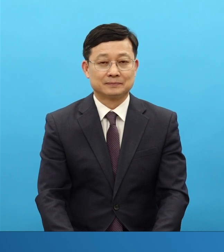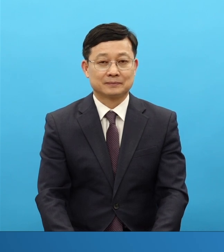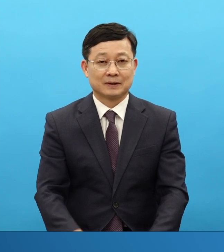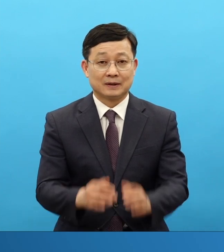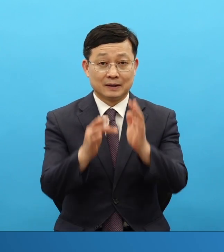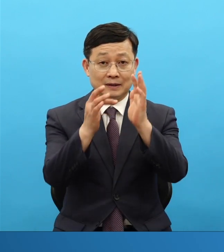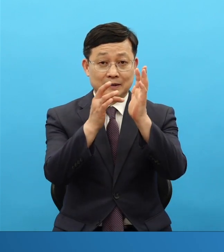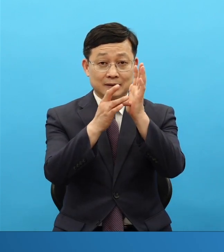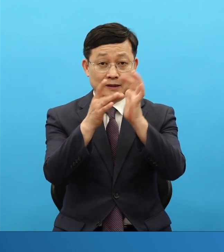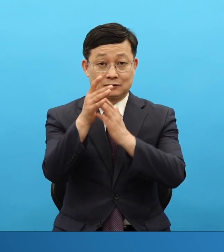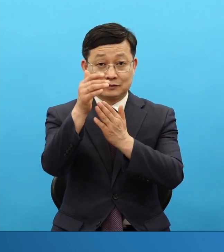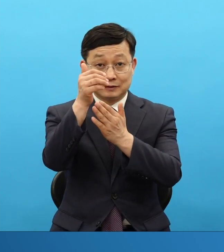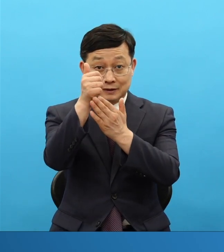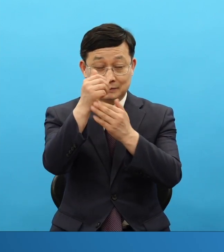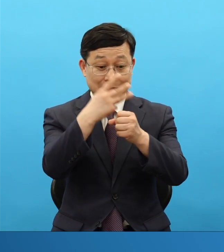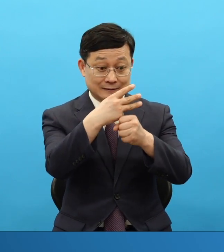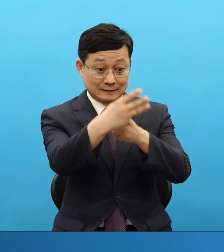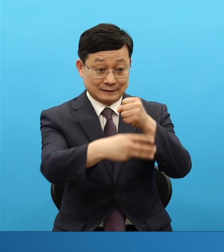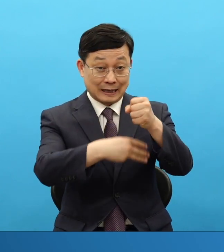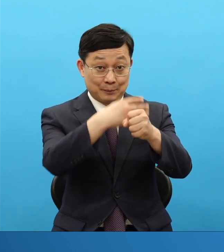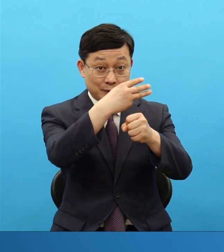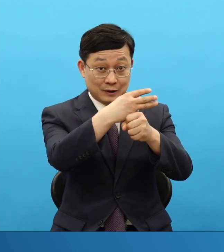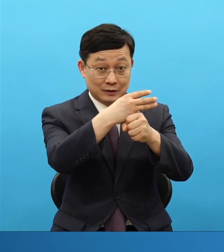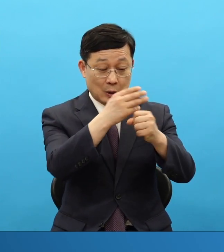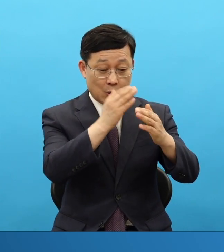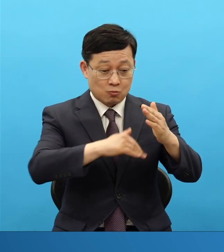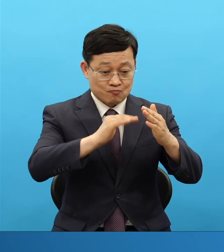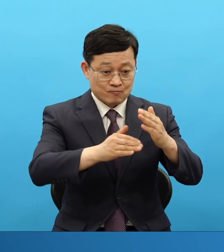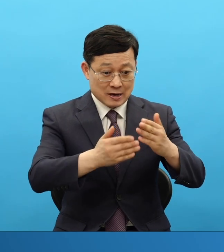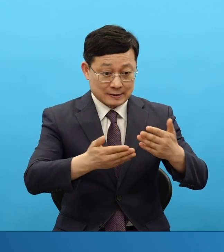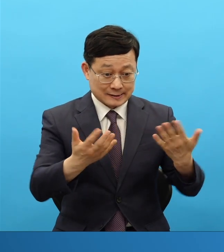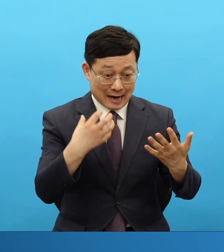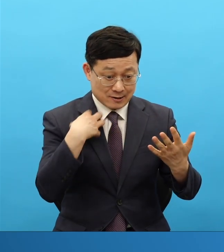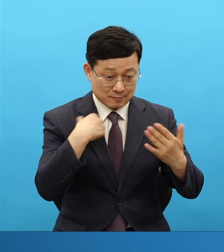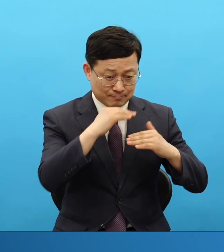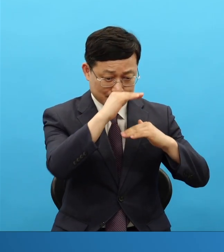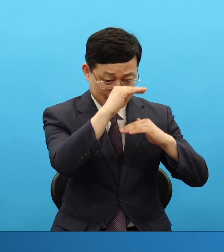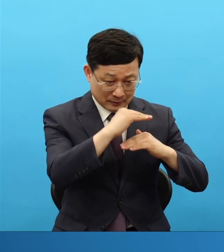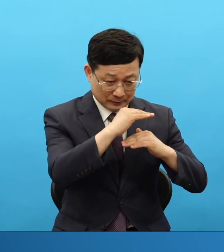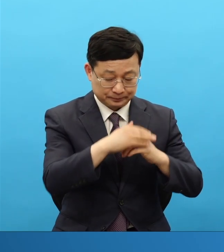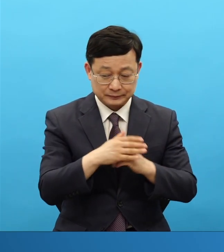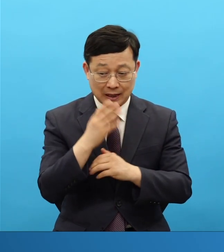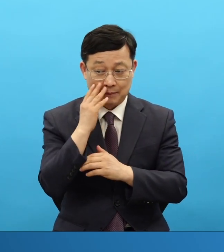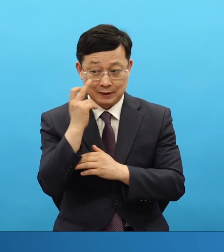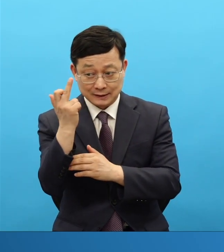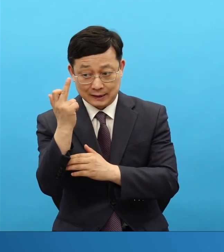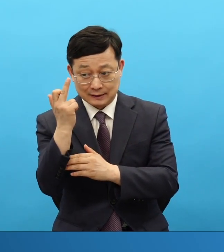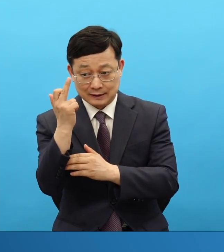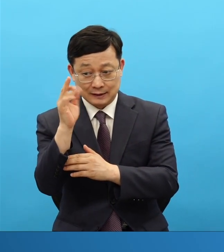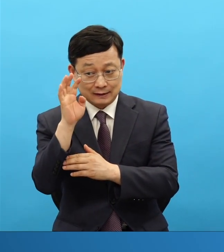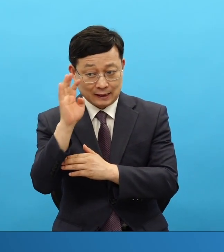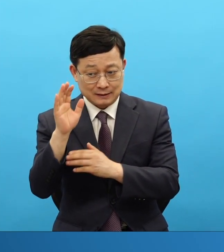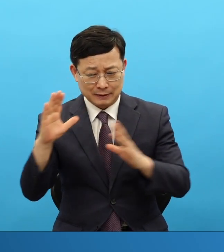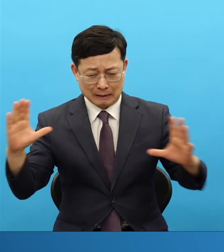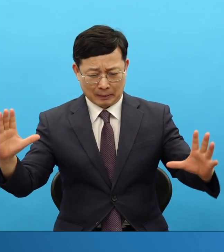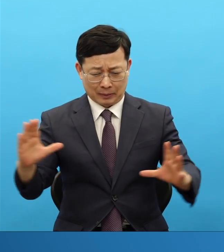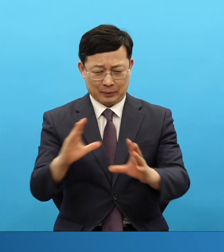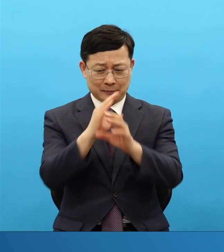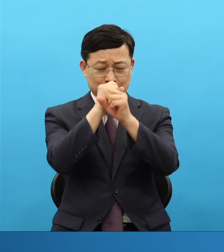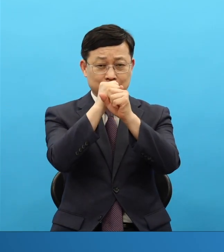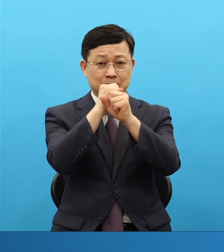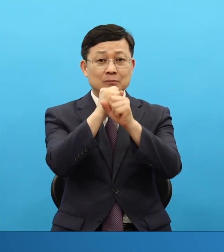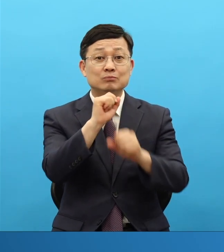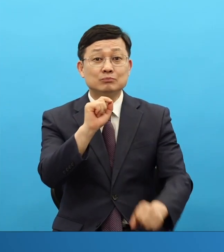기도에 관한 비밀입니다. So when Jesus came to this earth for his earthly ministry, and for 3 years all the way to the Mount of Olives, he spoke about prayer. 이걸 알려줘야